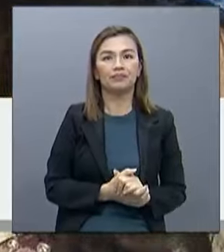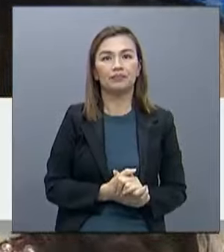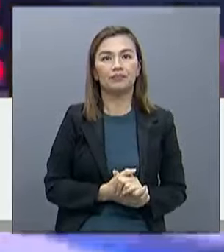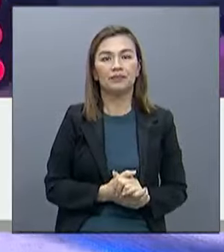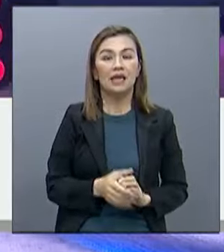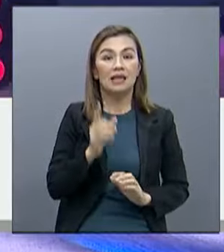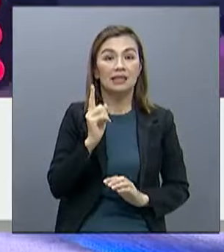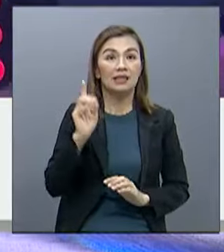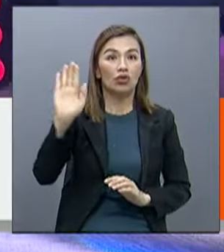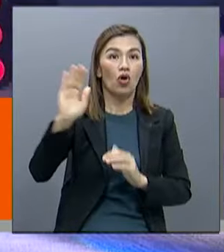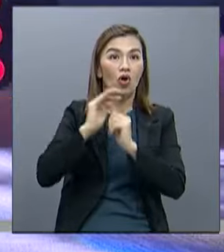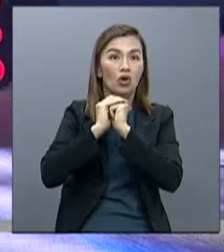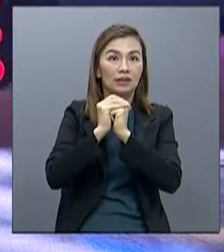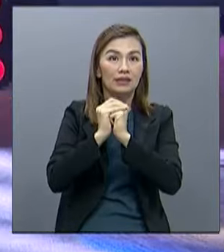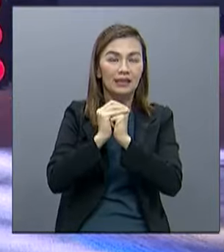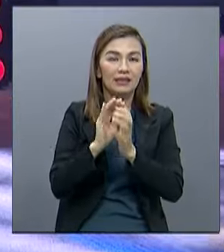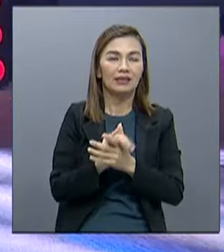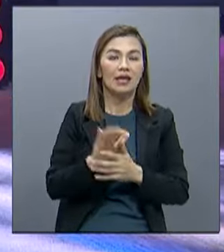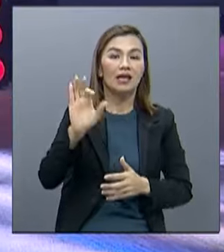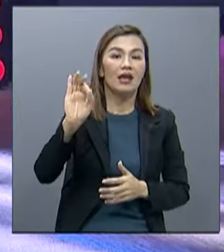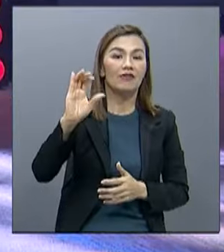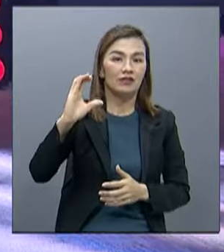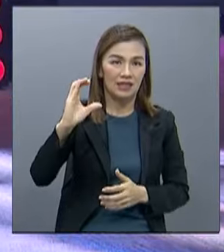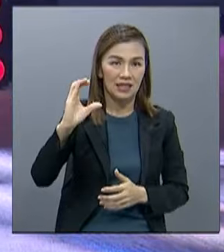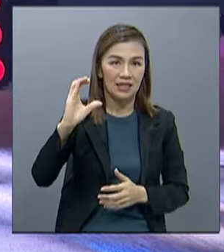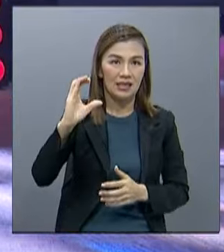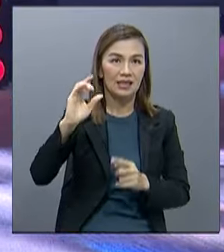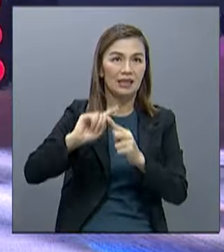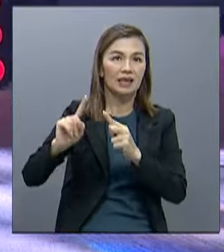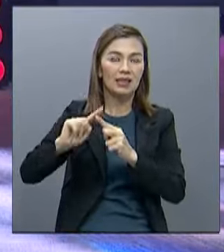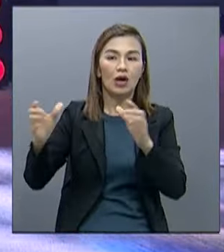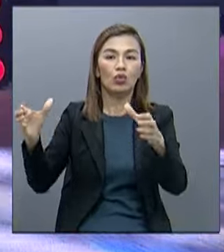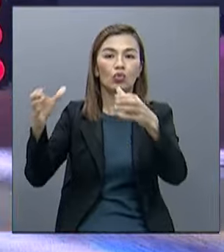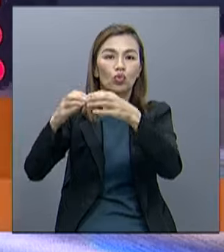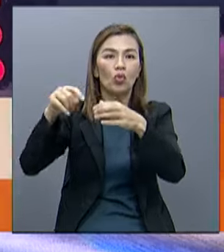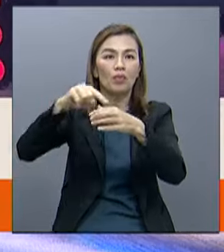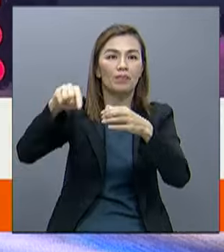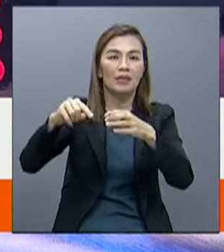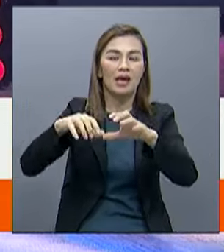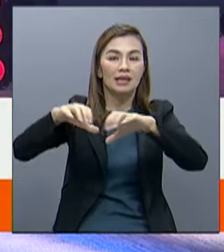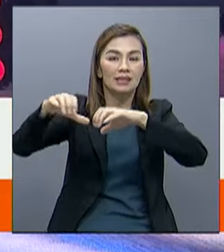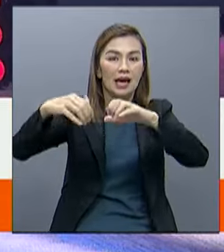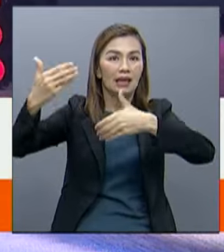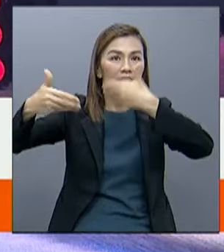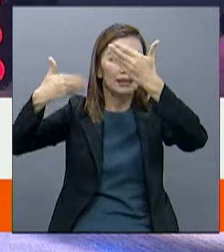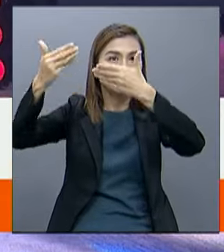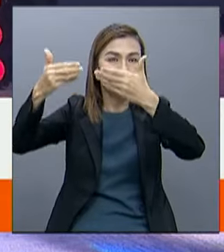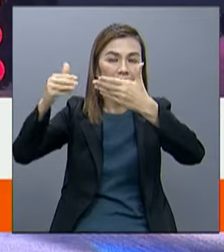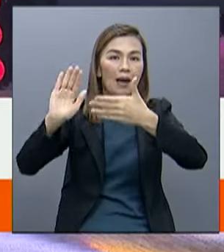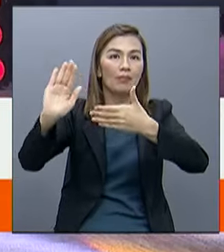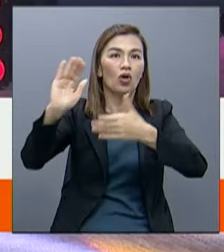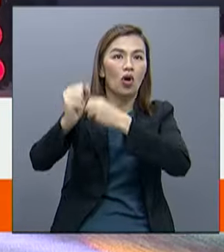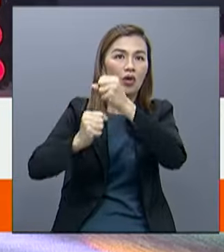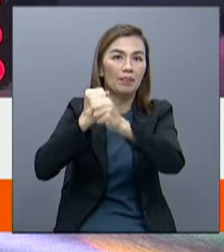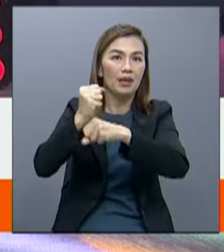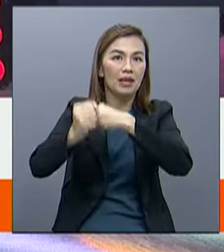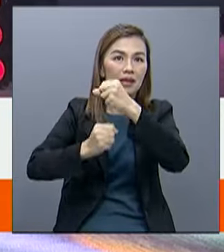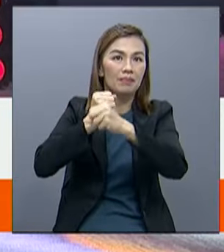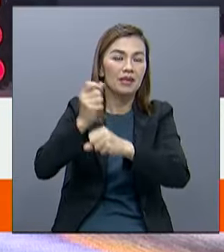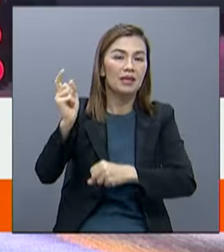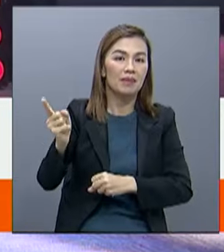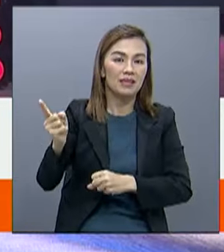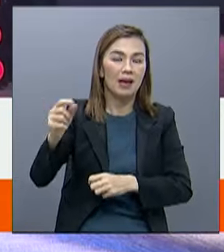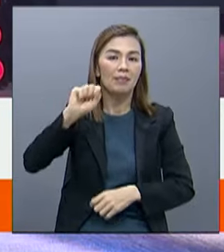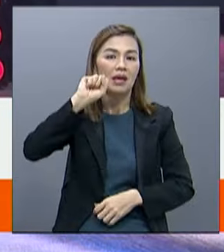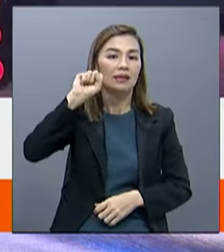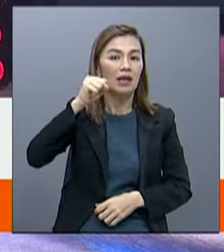แผ่นดินใหญ่ก็จะเป็นแฟนคลับมีสโมสรมีอะไรเงี้ยค่ะเราจะจัดงานรำลึกถึงคุณเติ้งลี่จุนทุกๆปีแล้วก็ทางไต้หวันเนี่ย